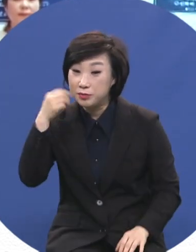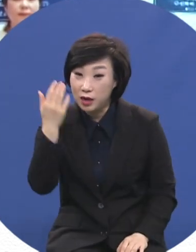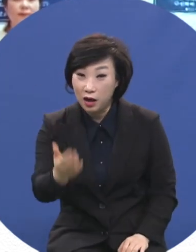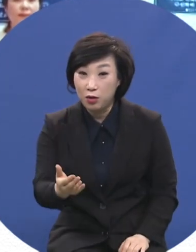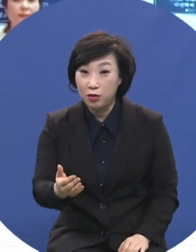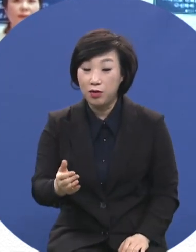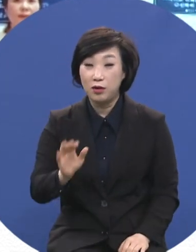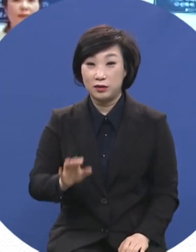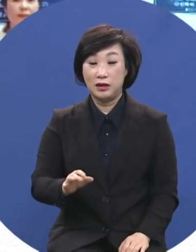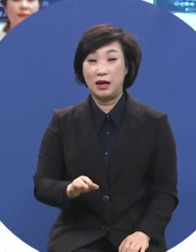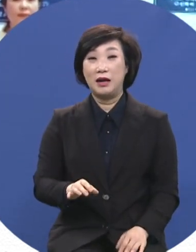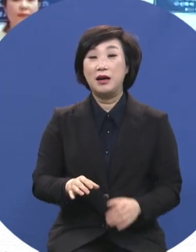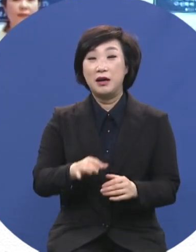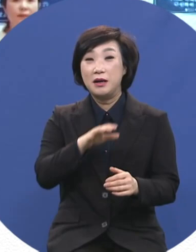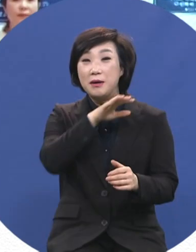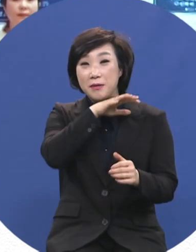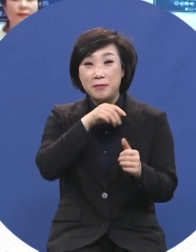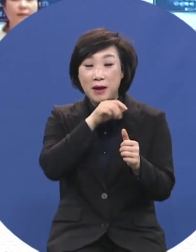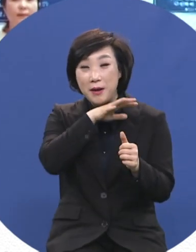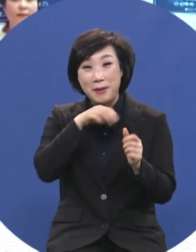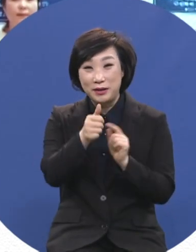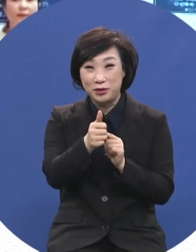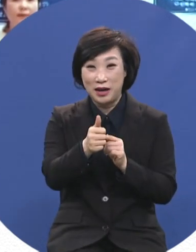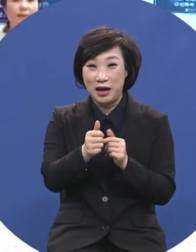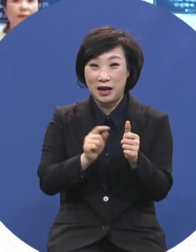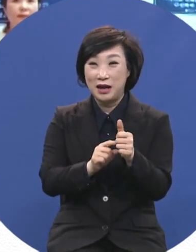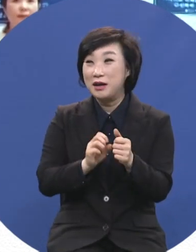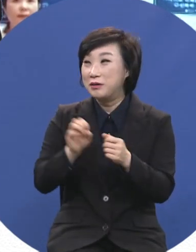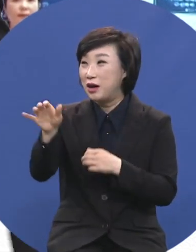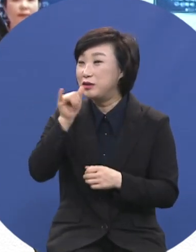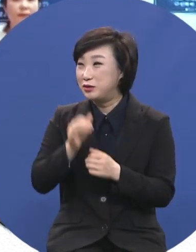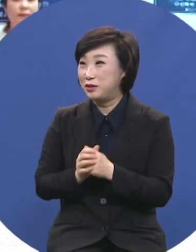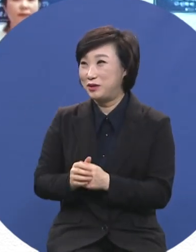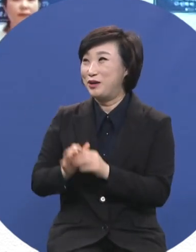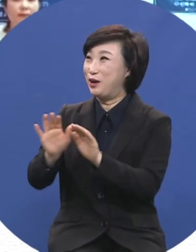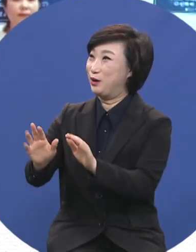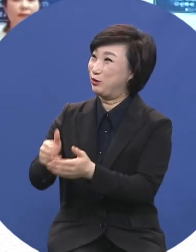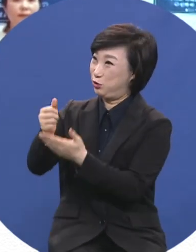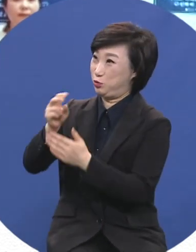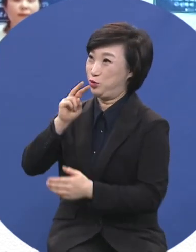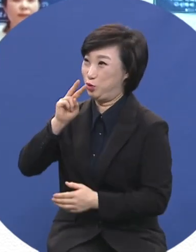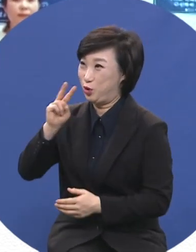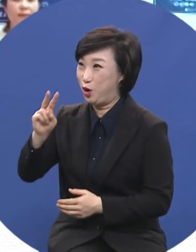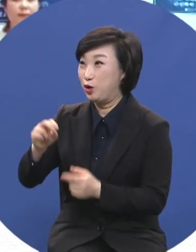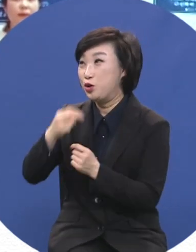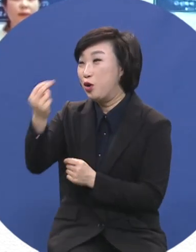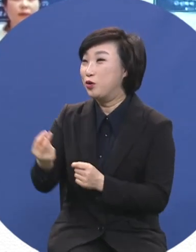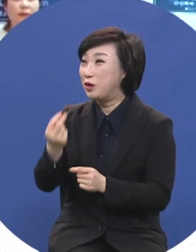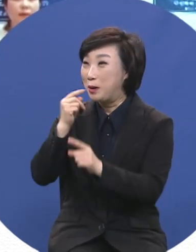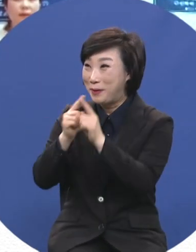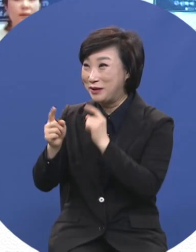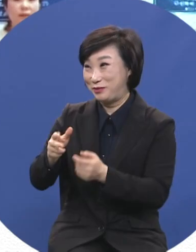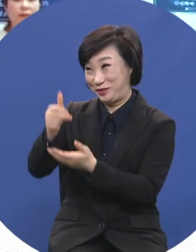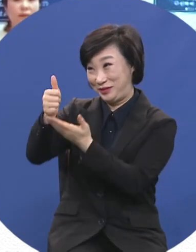뭐라고 말씀하시느냐. 참 제자 중에 베드로가 뭐라고 말씀하느냐. 주여 영생의 말씀이